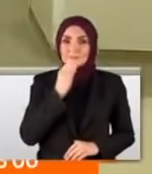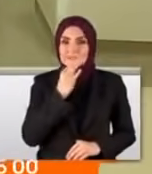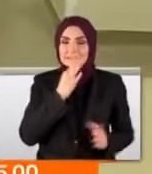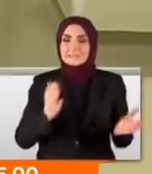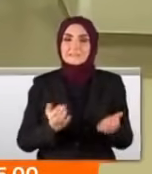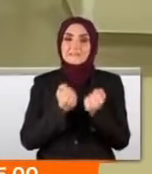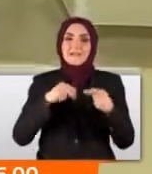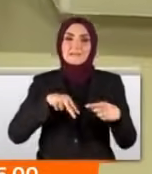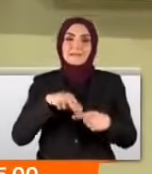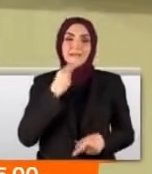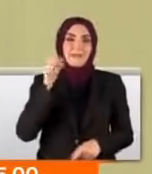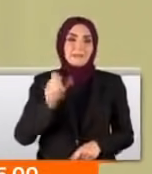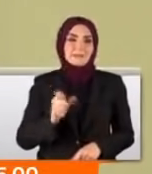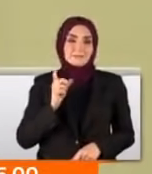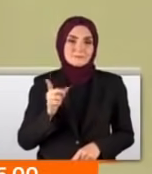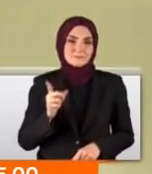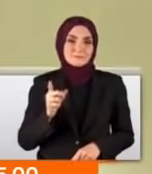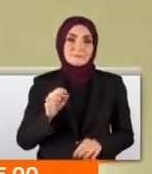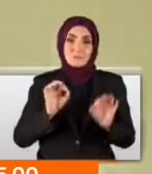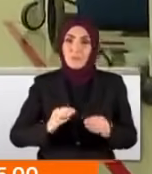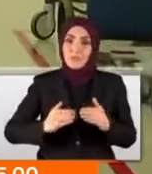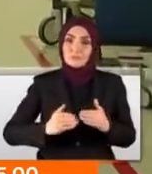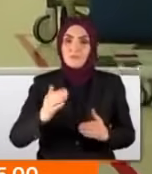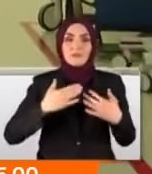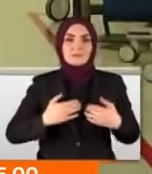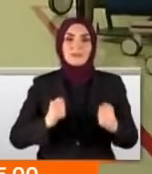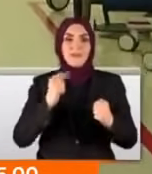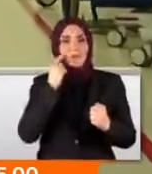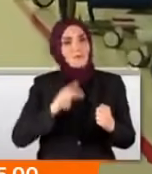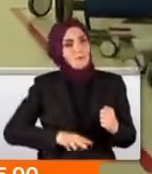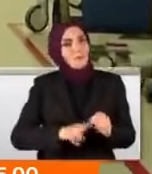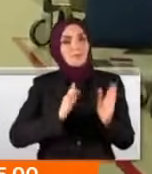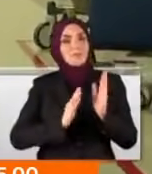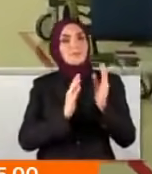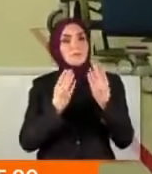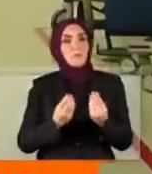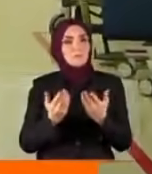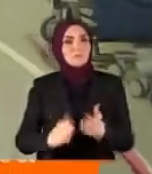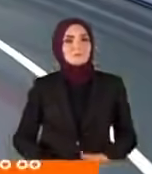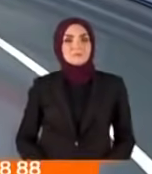dönen Asiye Ateş bundan sonra sağlıkla yoluna devam edecek.